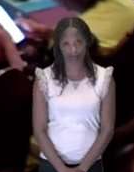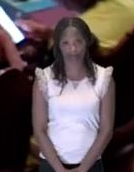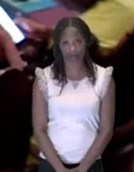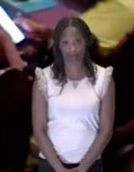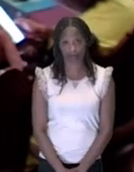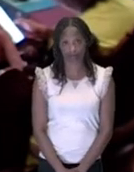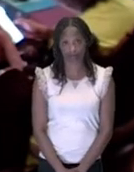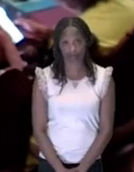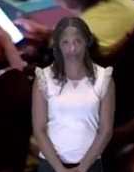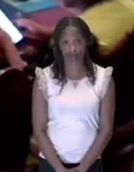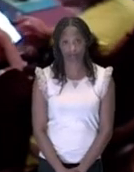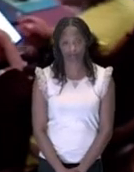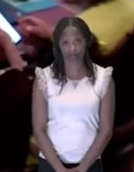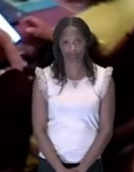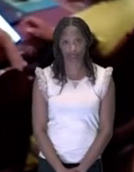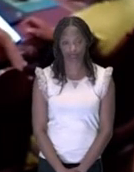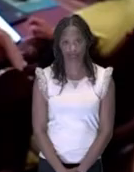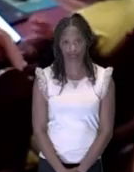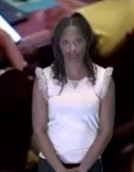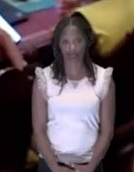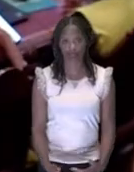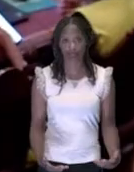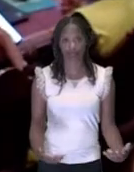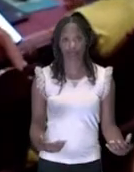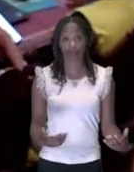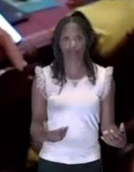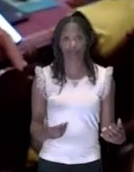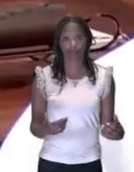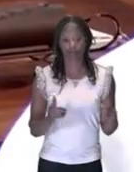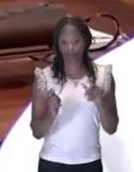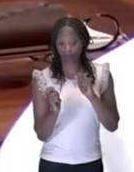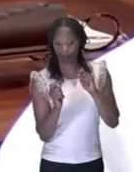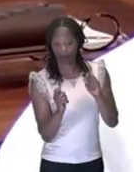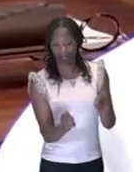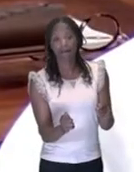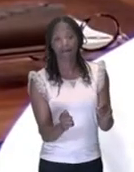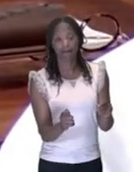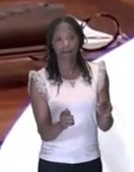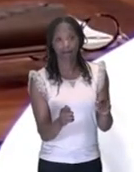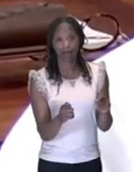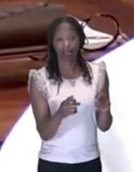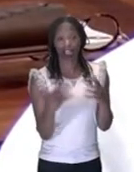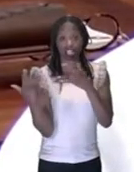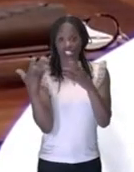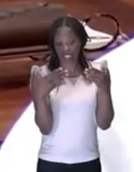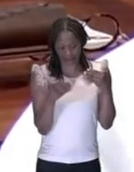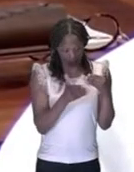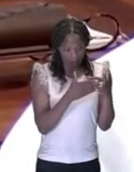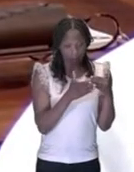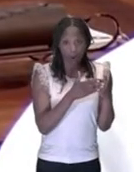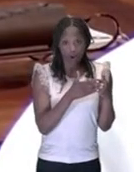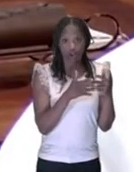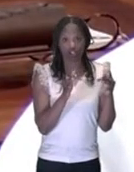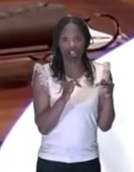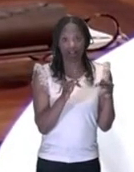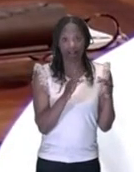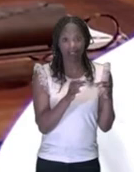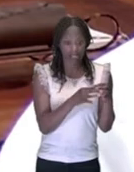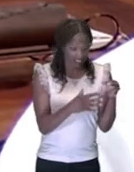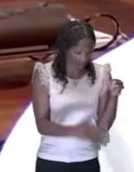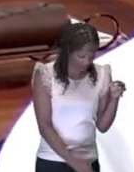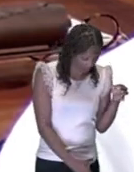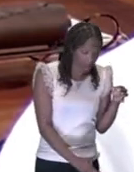correspondre à l'euro près, je dirais, à l'affectation du résultat. On n'y voit pas de